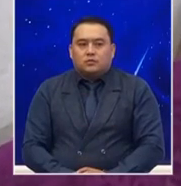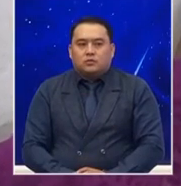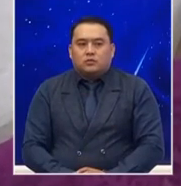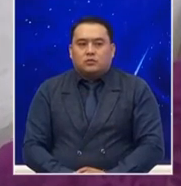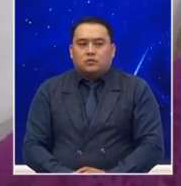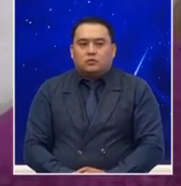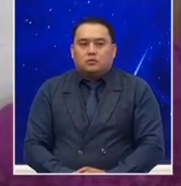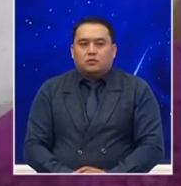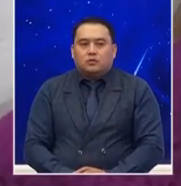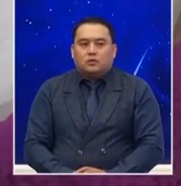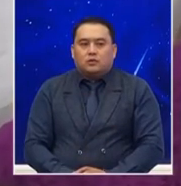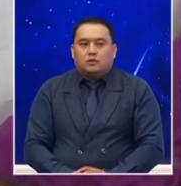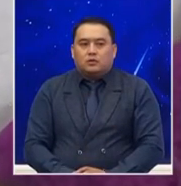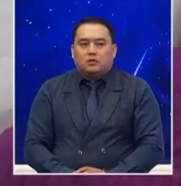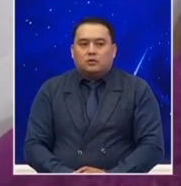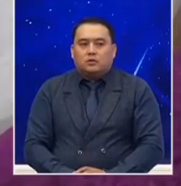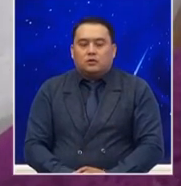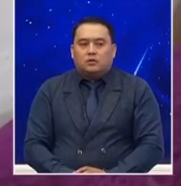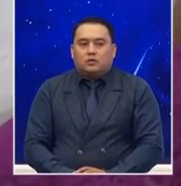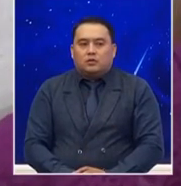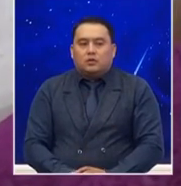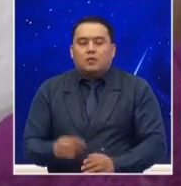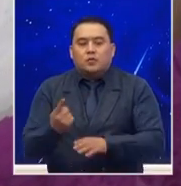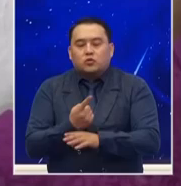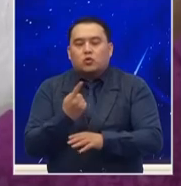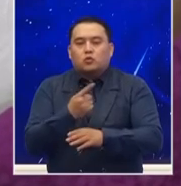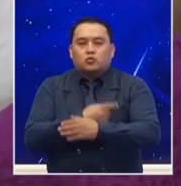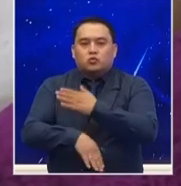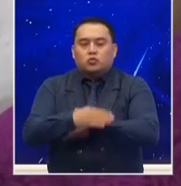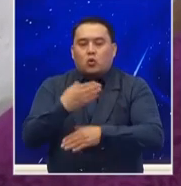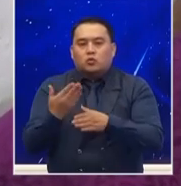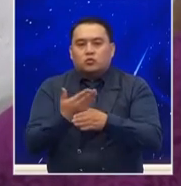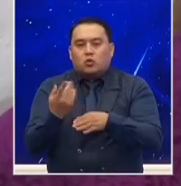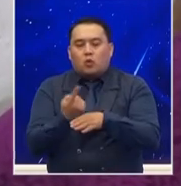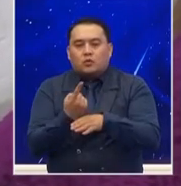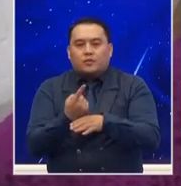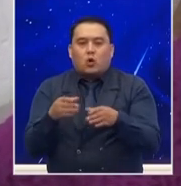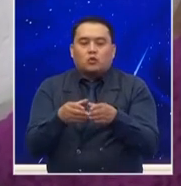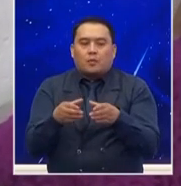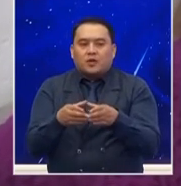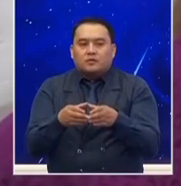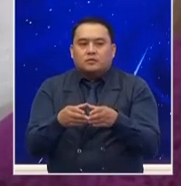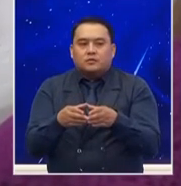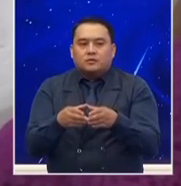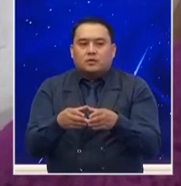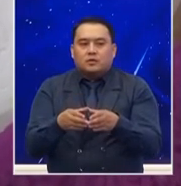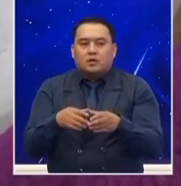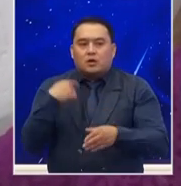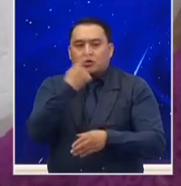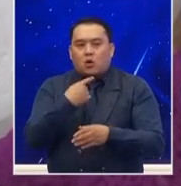балам, жаңағы жолдасым, бірінші топ мүгедек өзім жаңағы жеке көмекші ретінде